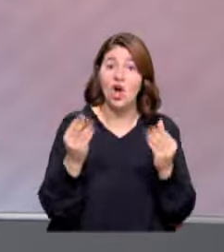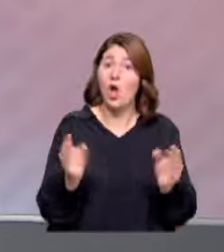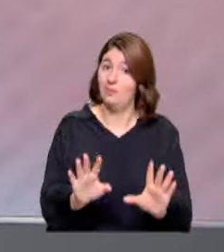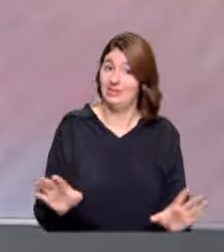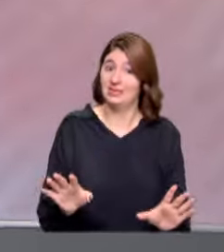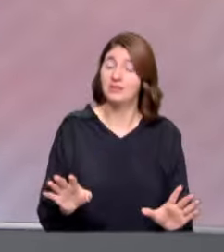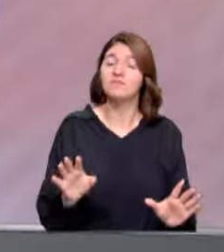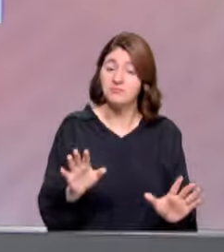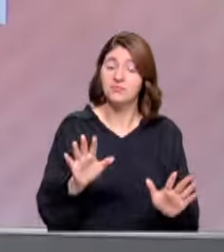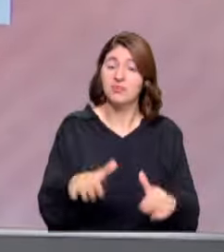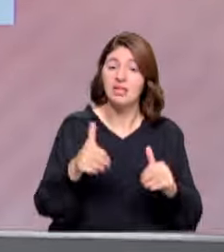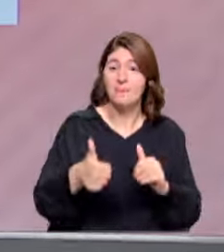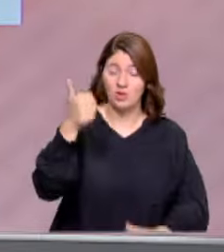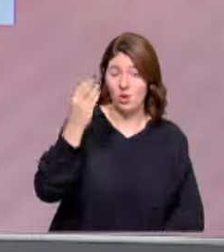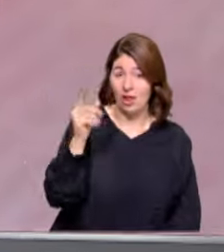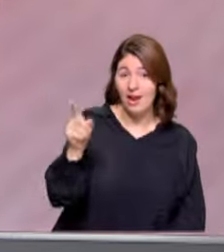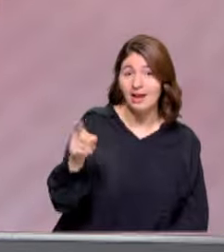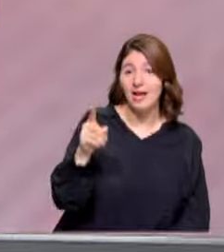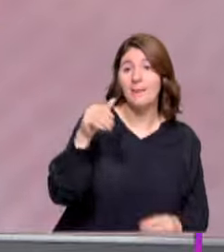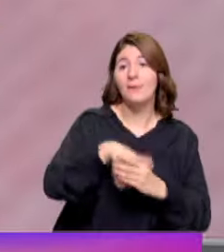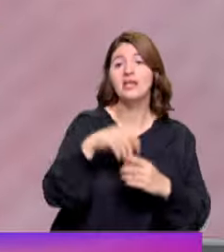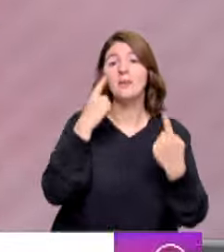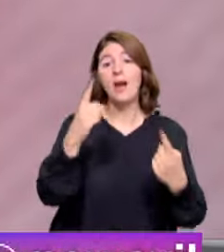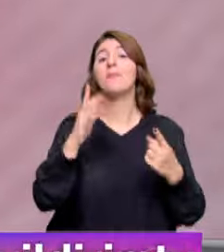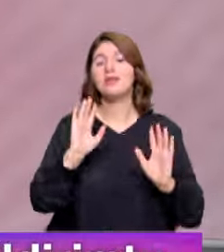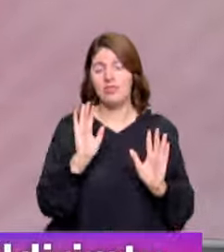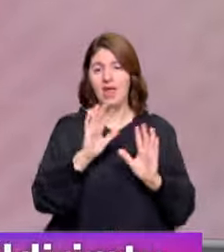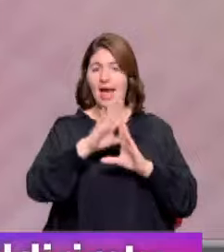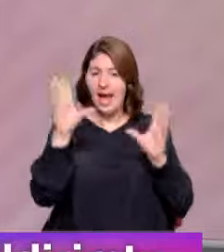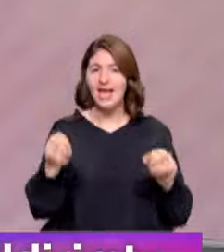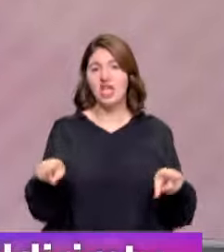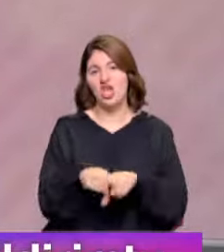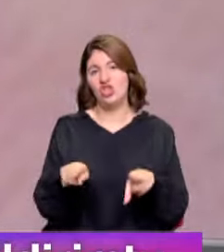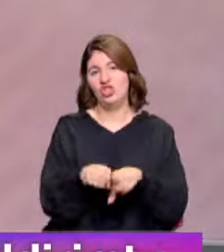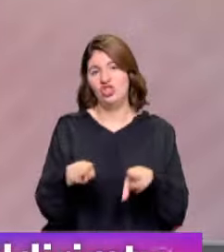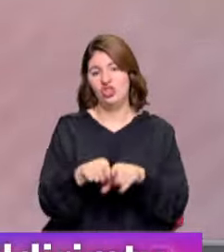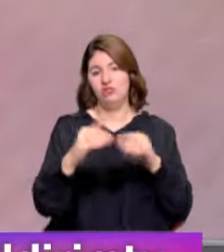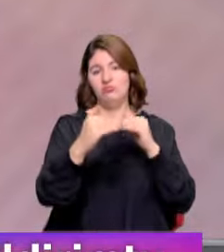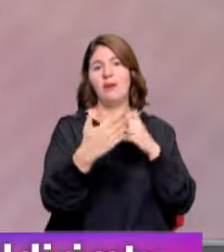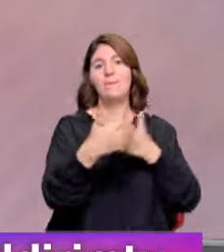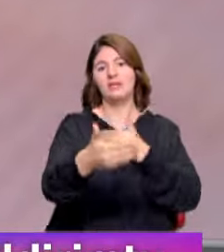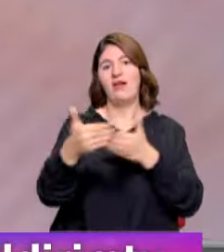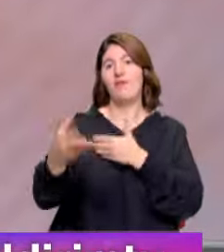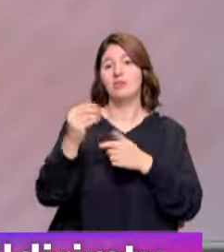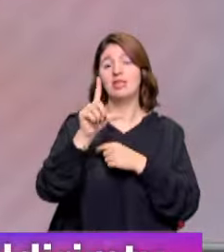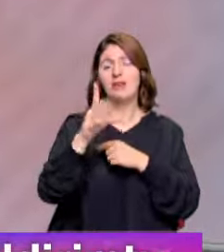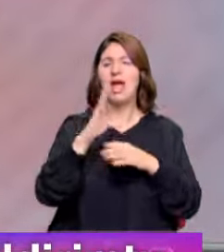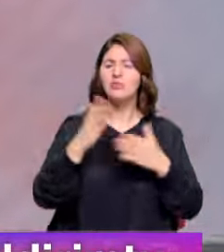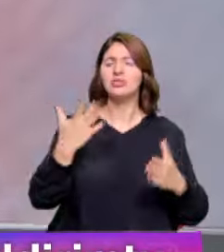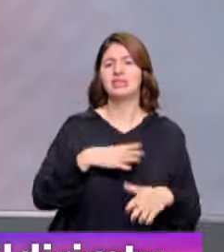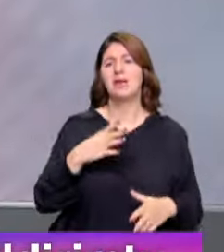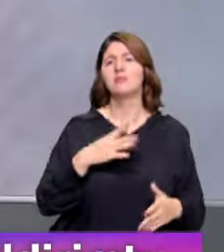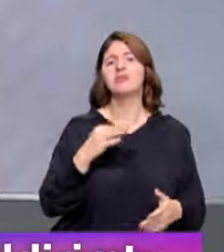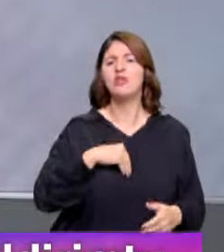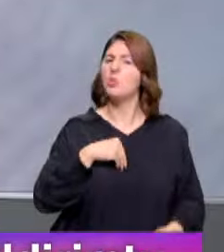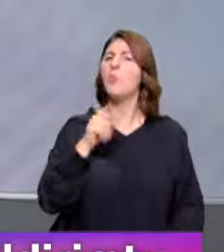olmasın. Meclis başkanı olarak parti gözetmeksizin herkese eşit mesafede yaklaşılsın. En büyük temennimiz